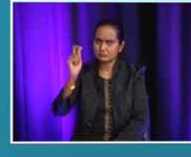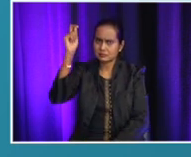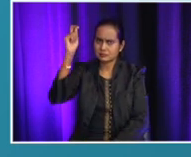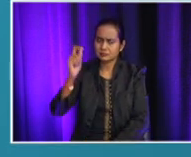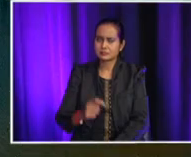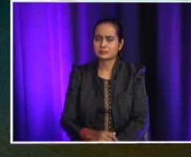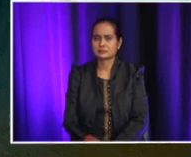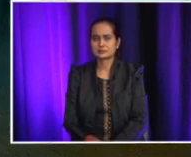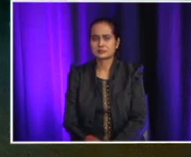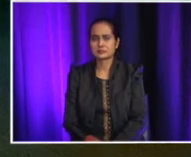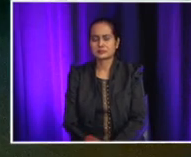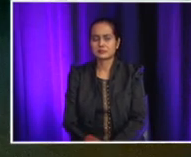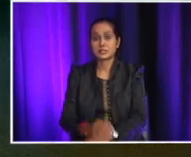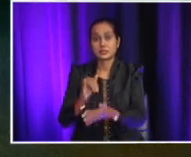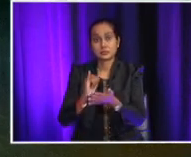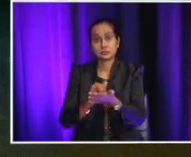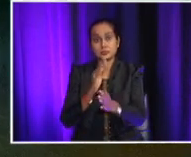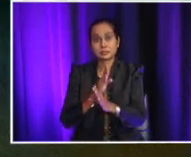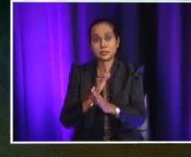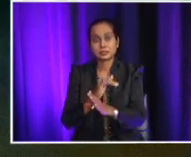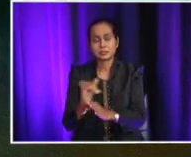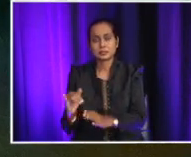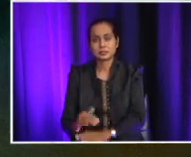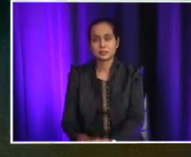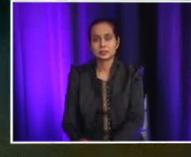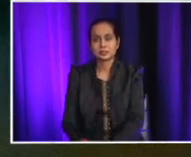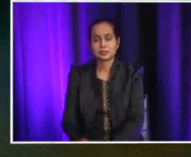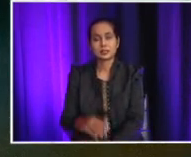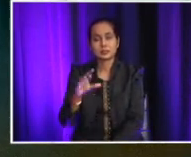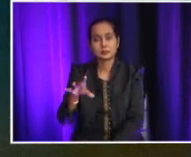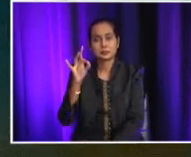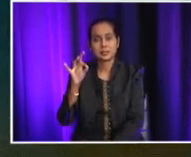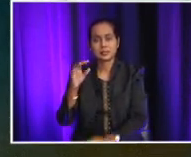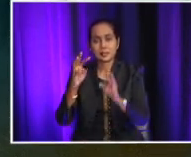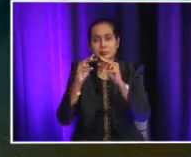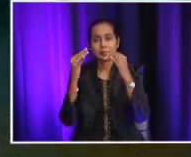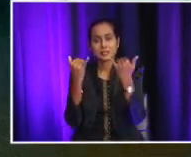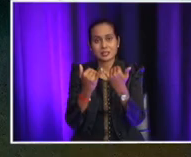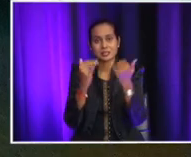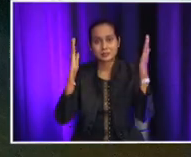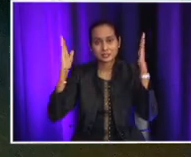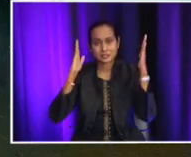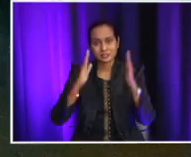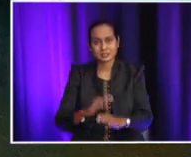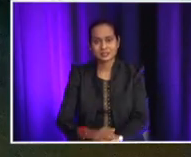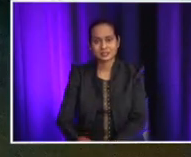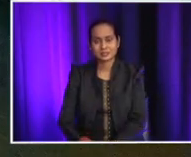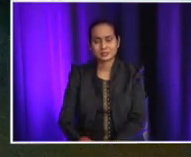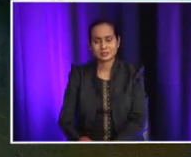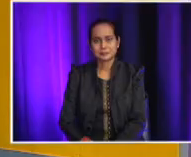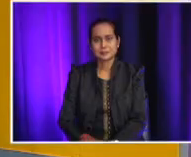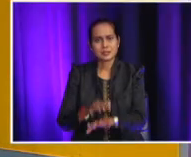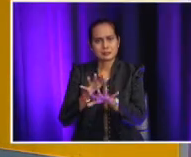jadi Itulah sebenarnya ya pilihan masyarakat di Malaysia kebanyakan